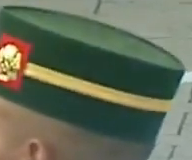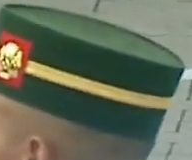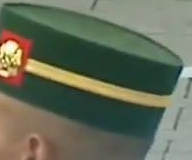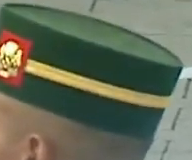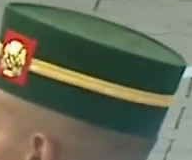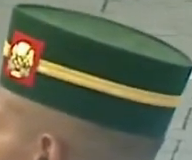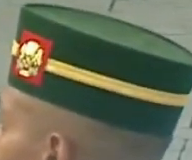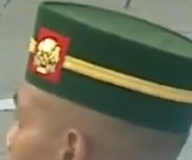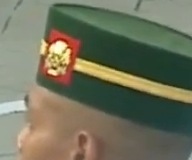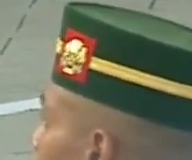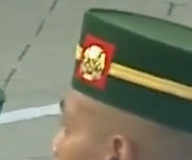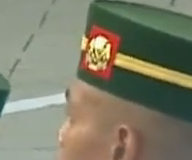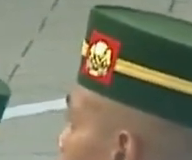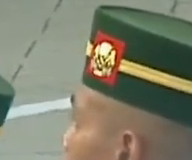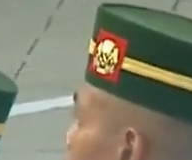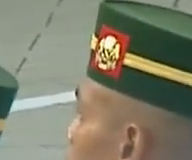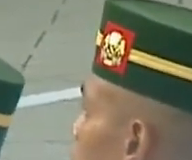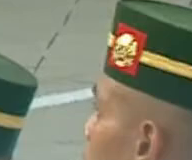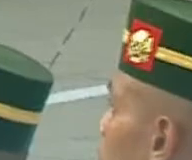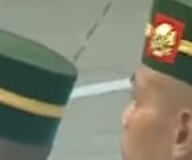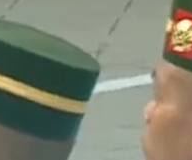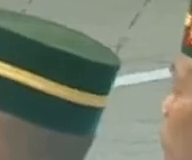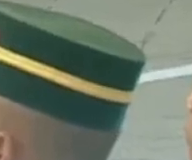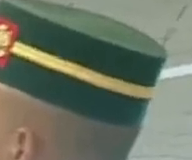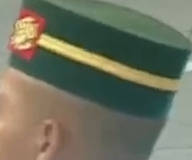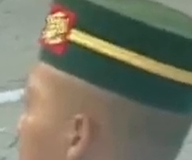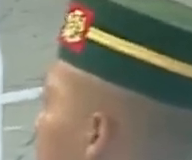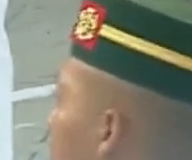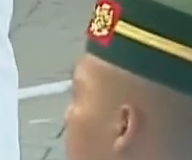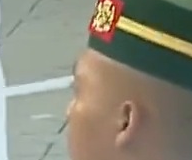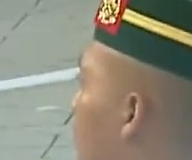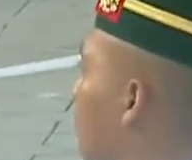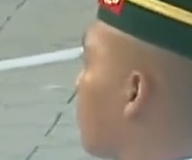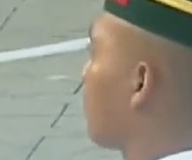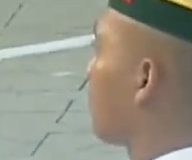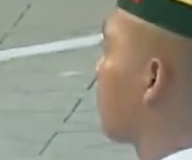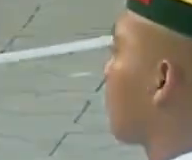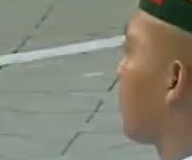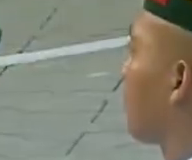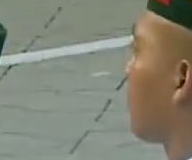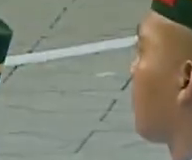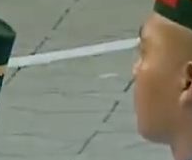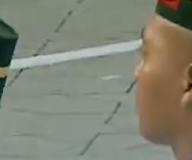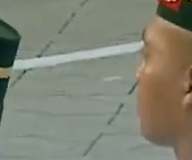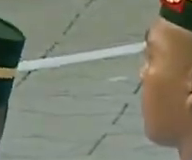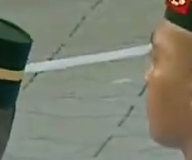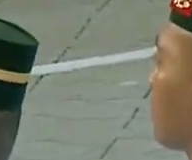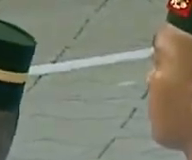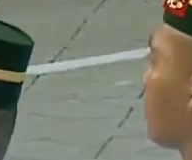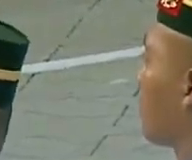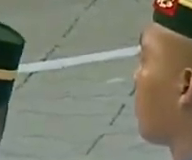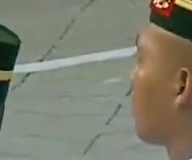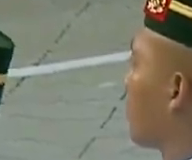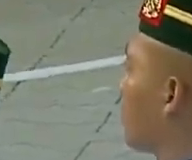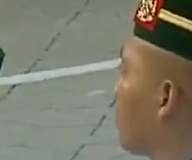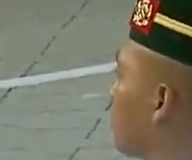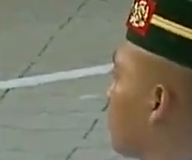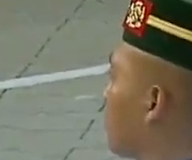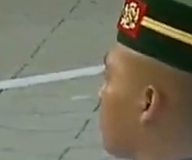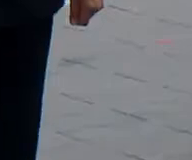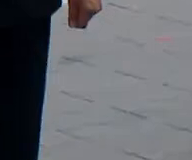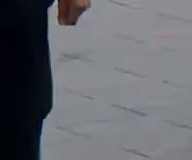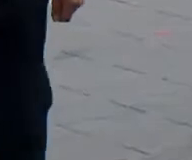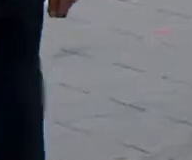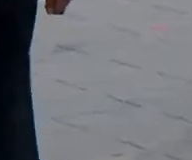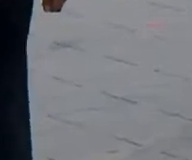dan tak setia yang dizahirkan Angkatan Tentera Malaysia merupakan penghormatan tertinggi diterima Baginda dan negara